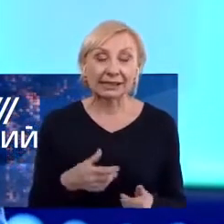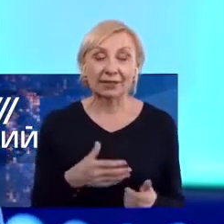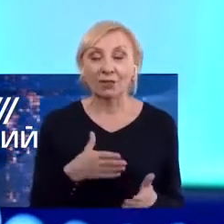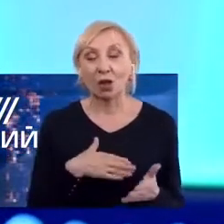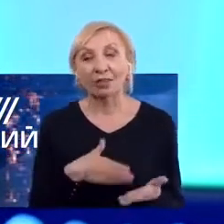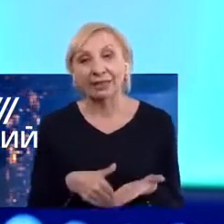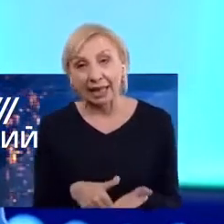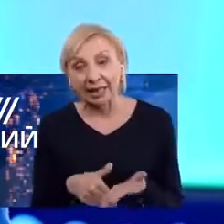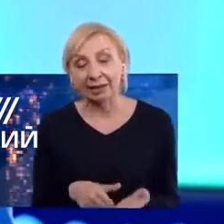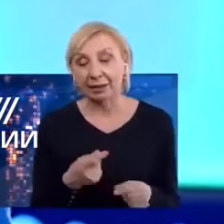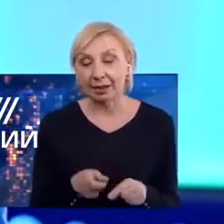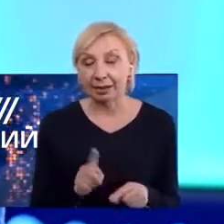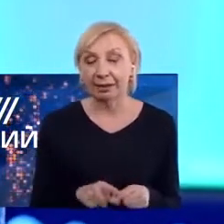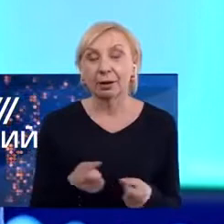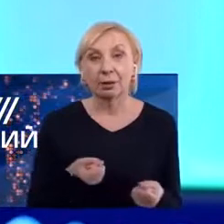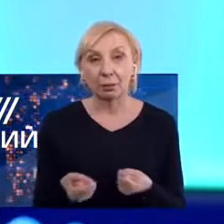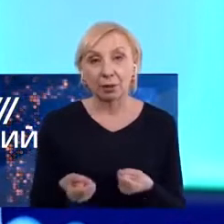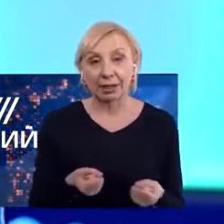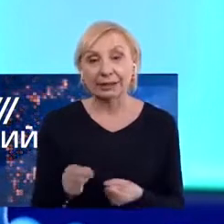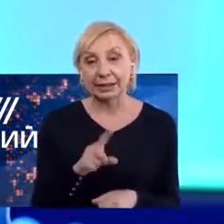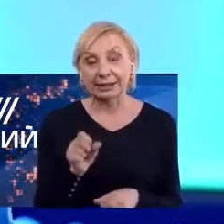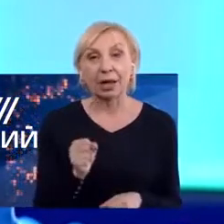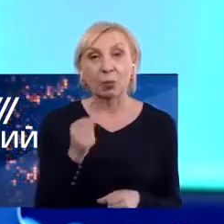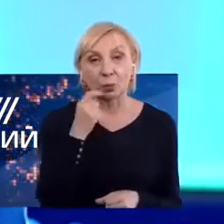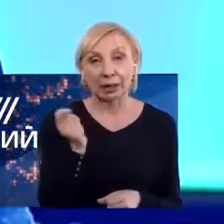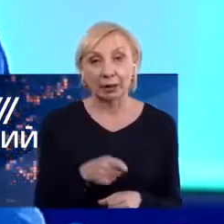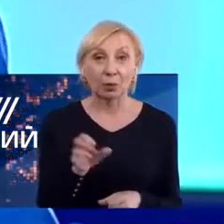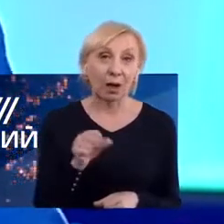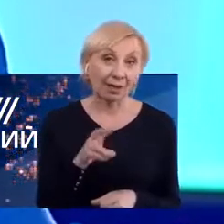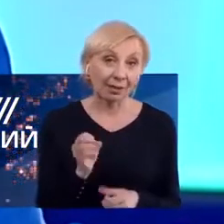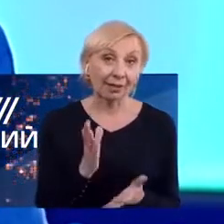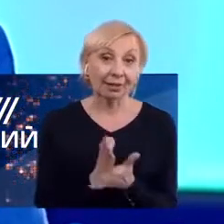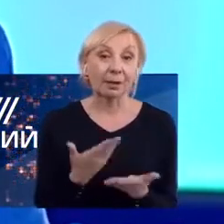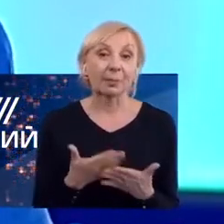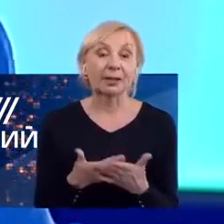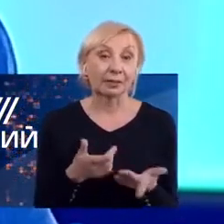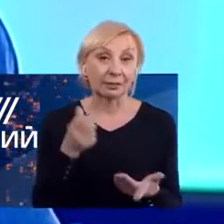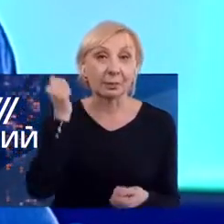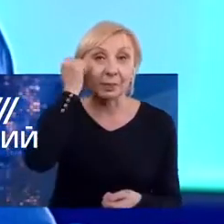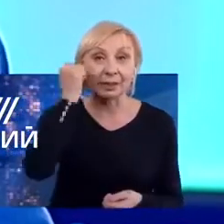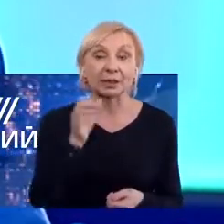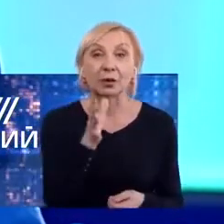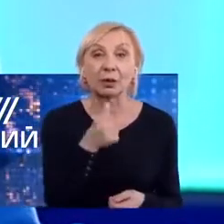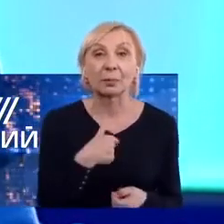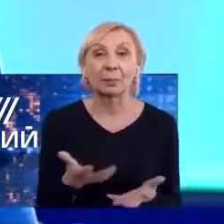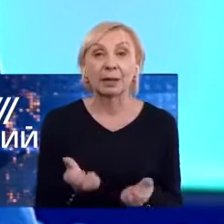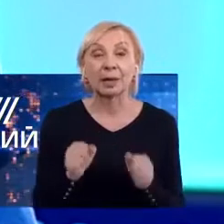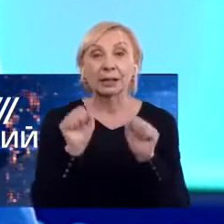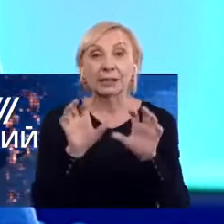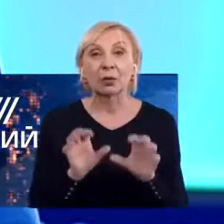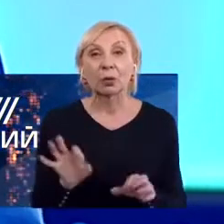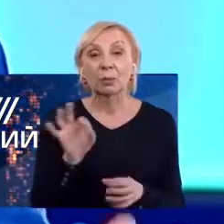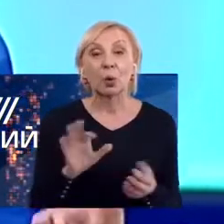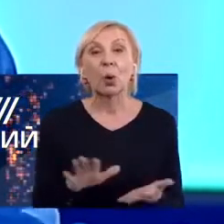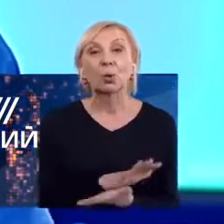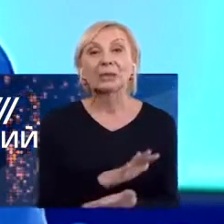волонтерів, які борються за Україну. Але є багато, ну, наприклад, ви пам'ятаєте, коли ми приймали закон про